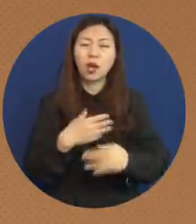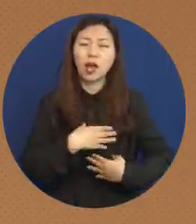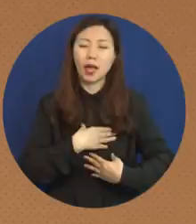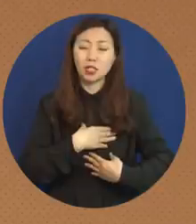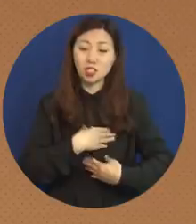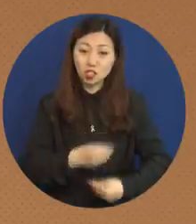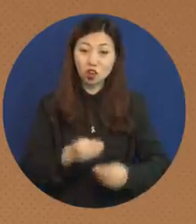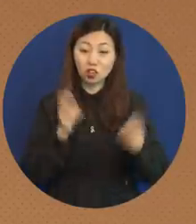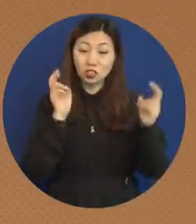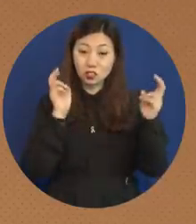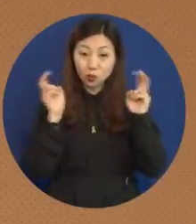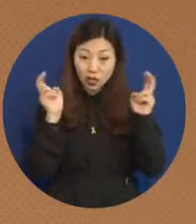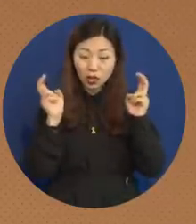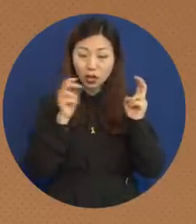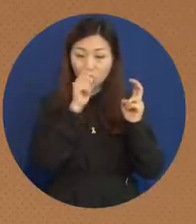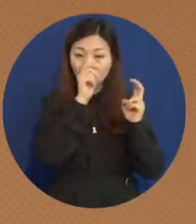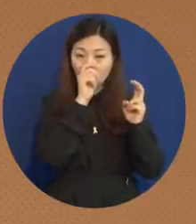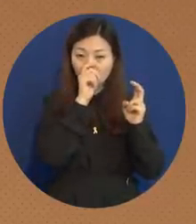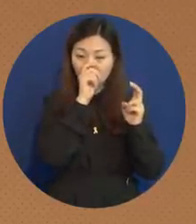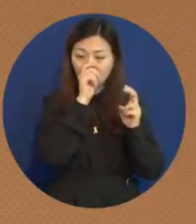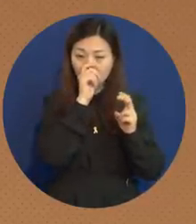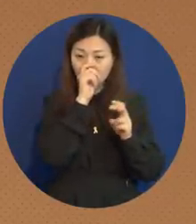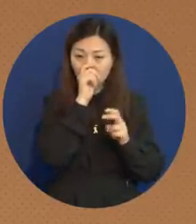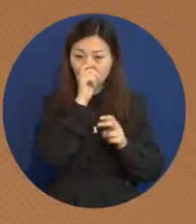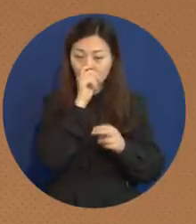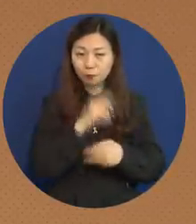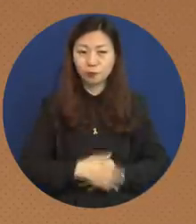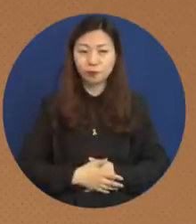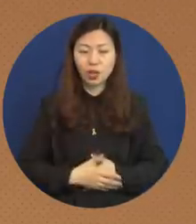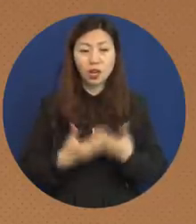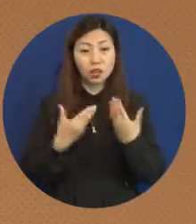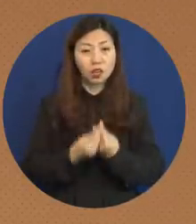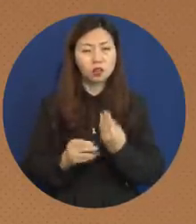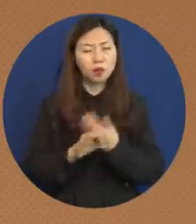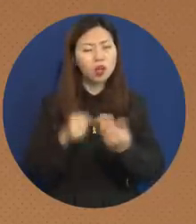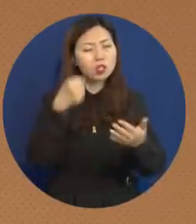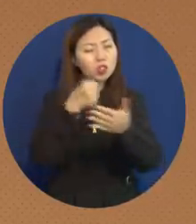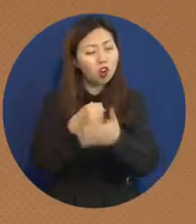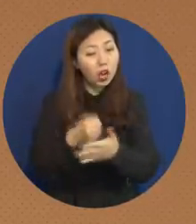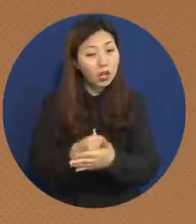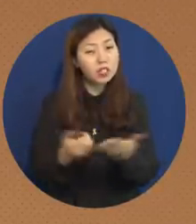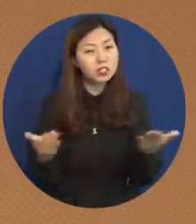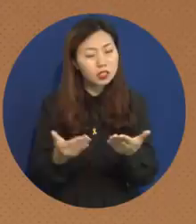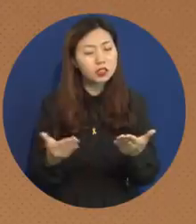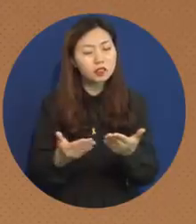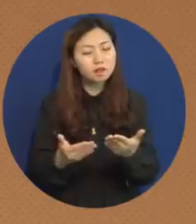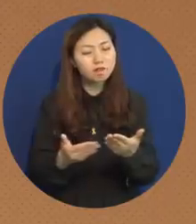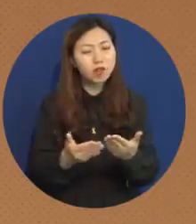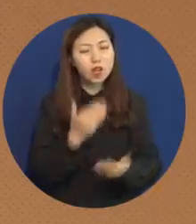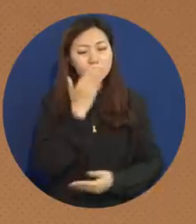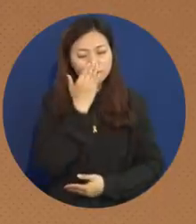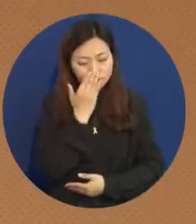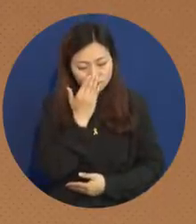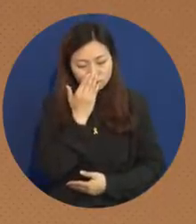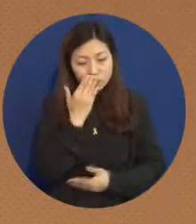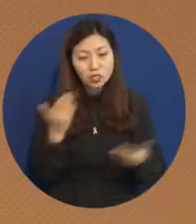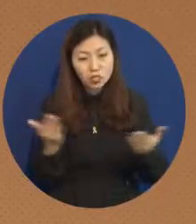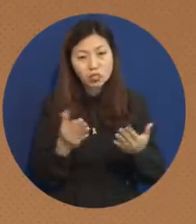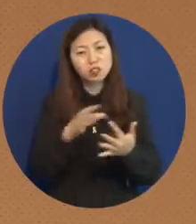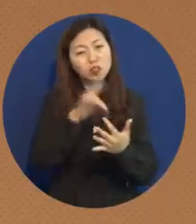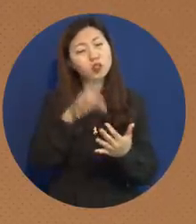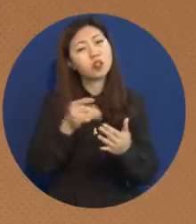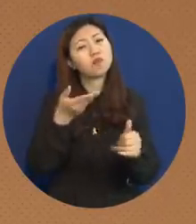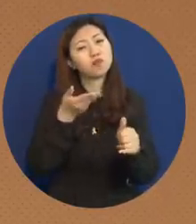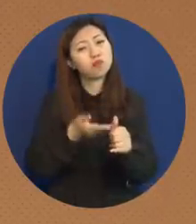안정된 직장, 그러니까 이렇게 정해진 일을 착실히 하는 그런 직장을 선택해 주면